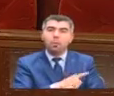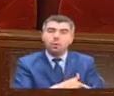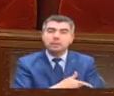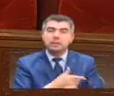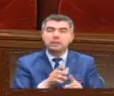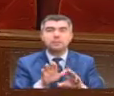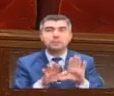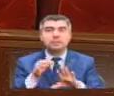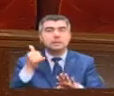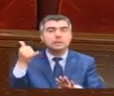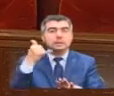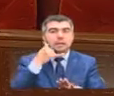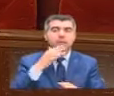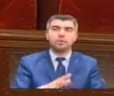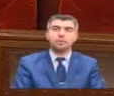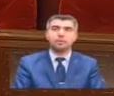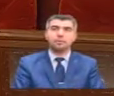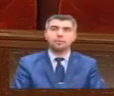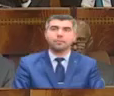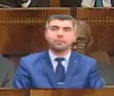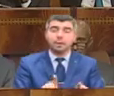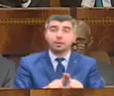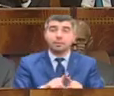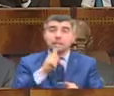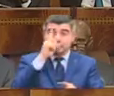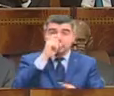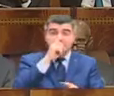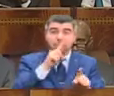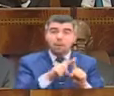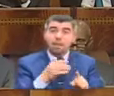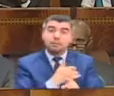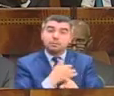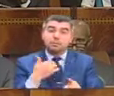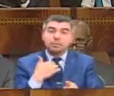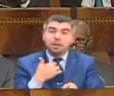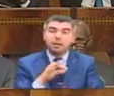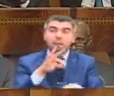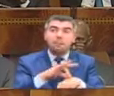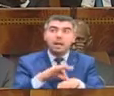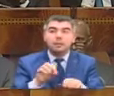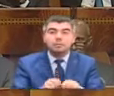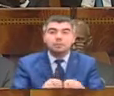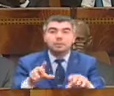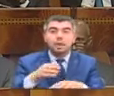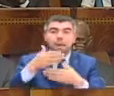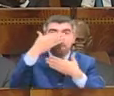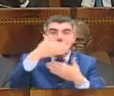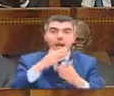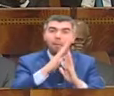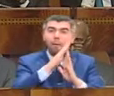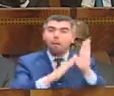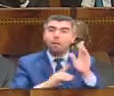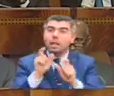بنا، لأن هادشي كيتلعب بصحة المواطن، وهادشي ما فيهش اللعب. تنقول هادشي ما فيهش